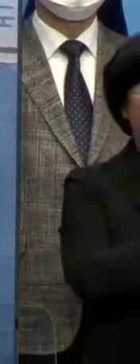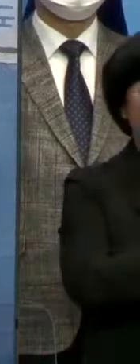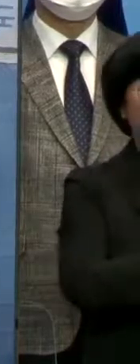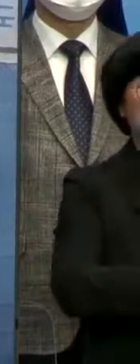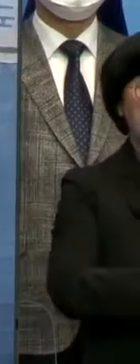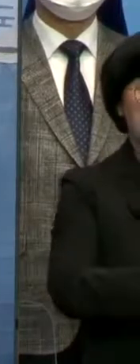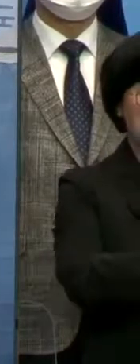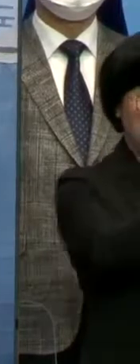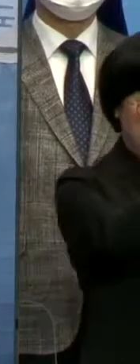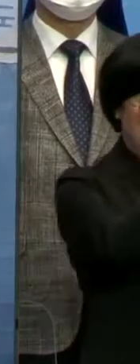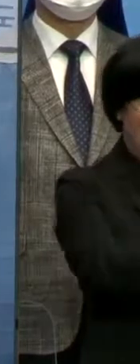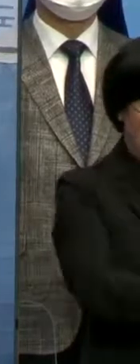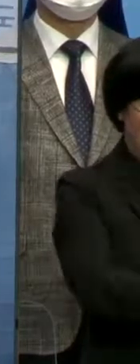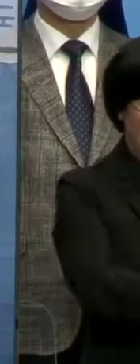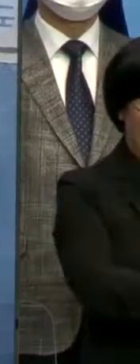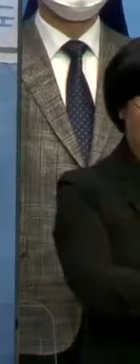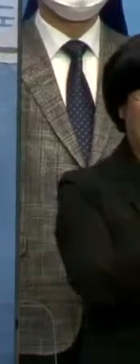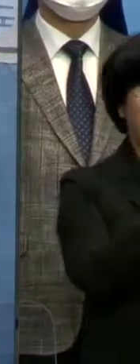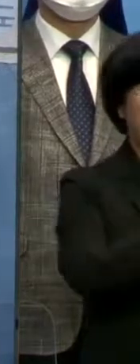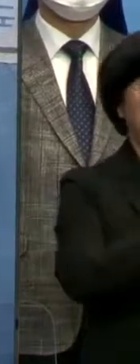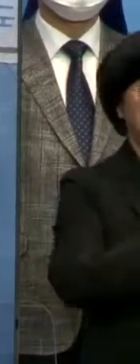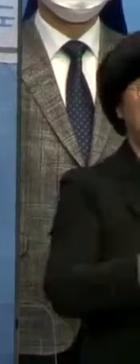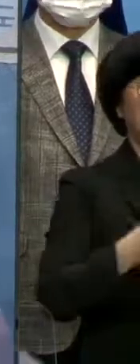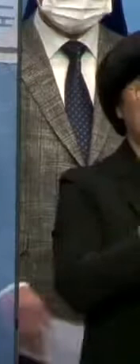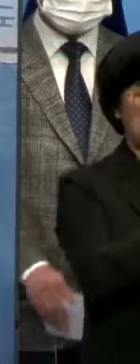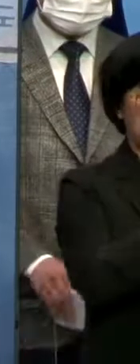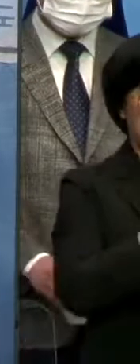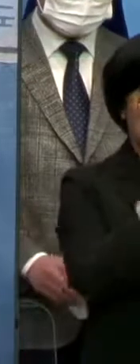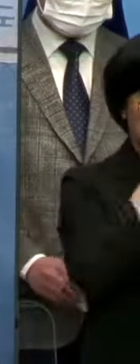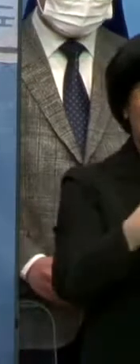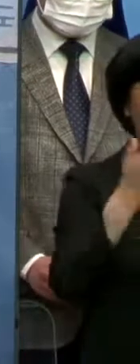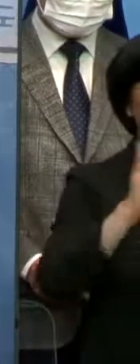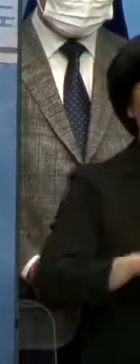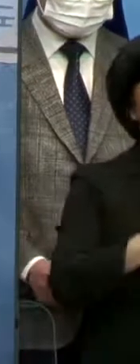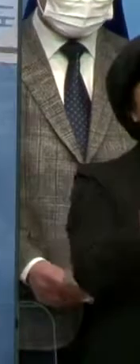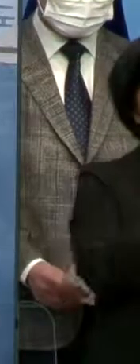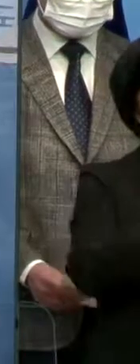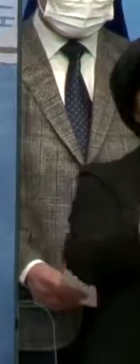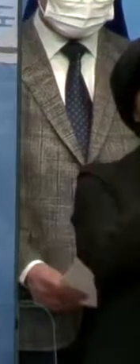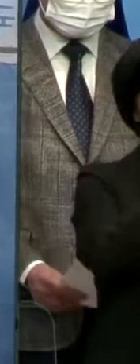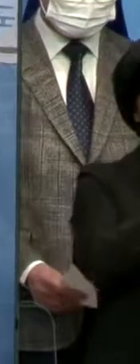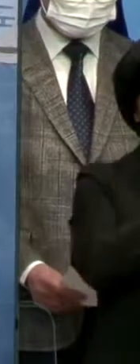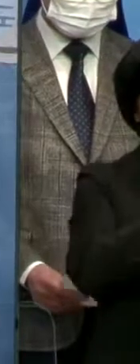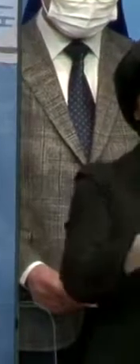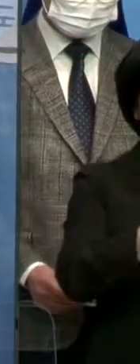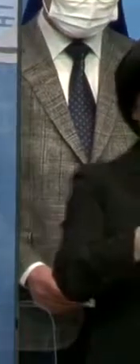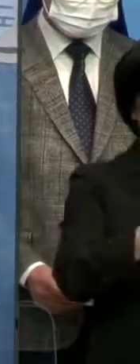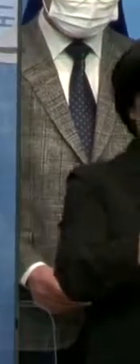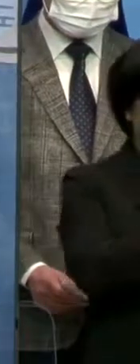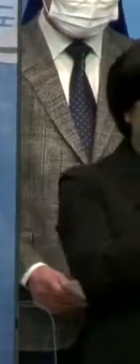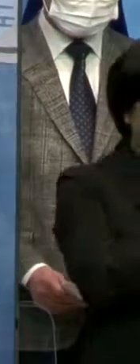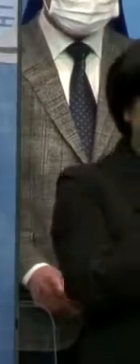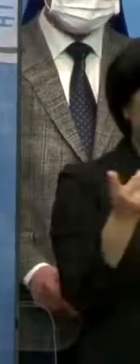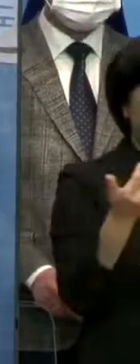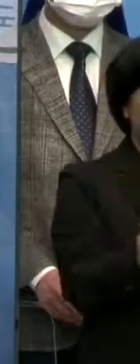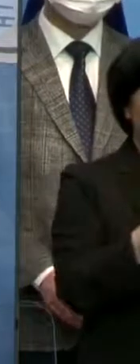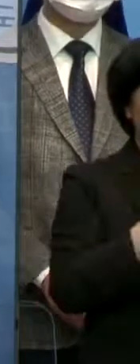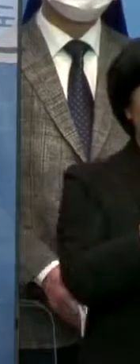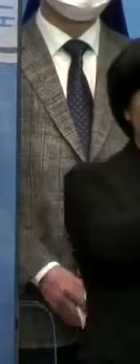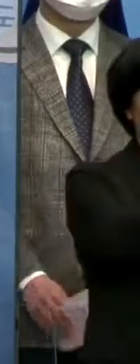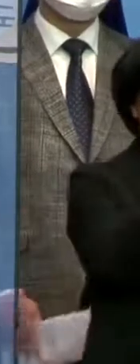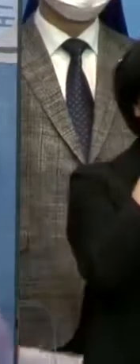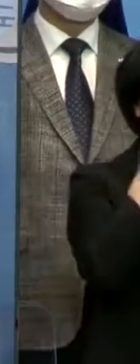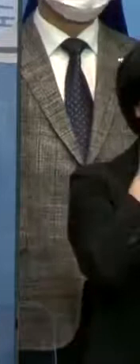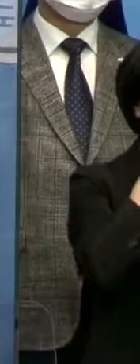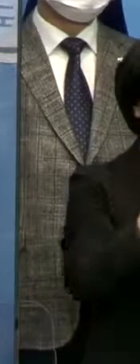20여 개의 의료법 개정안이 발의된 바 있습니다. 그러나 이들 법안은 의료계의 반대로 대부분 처리되지